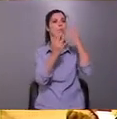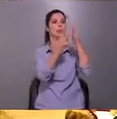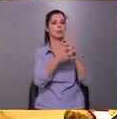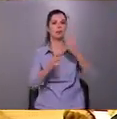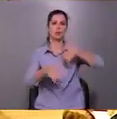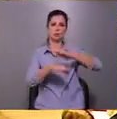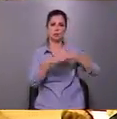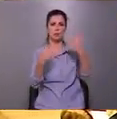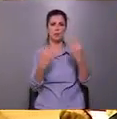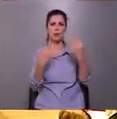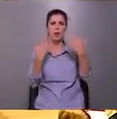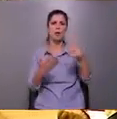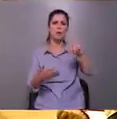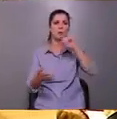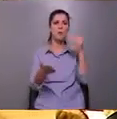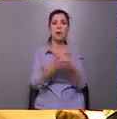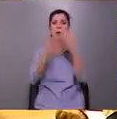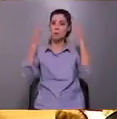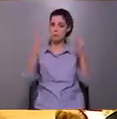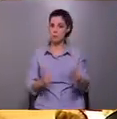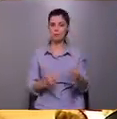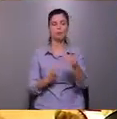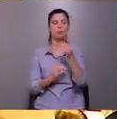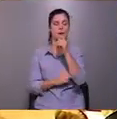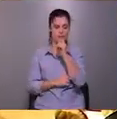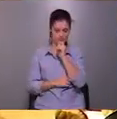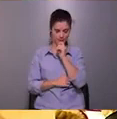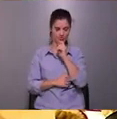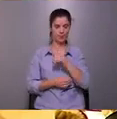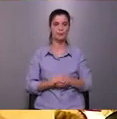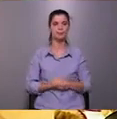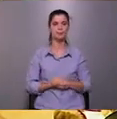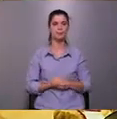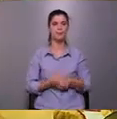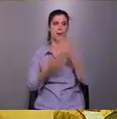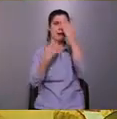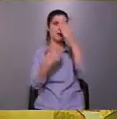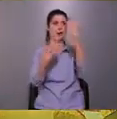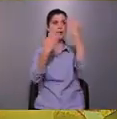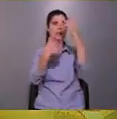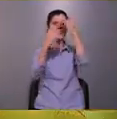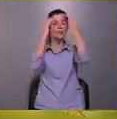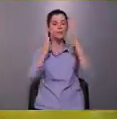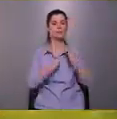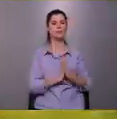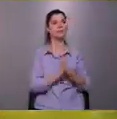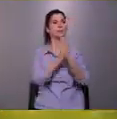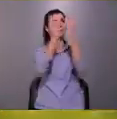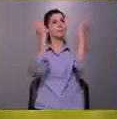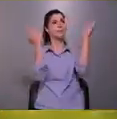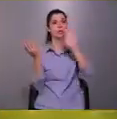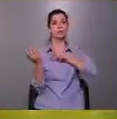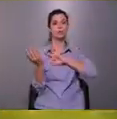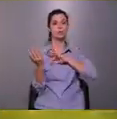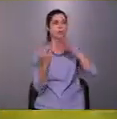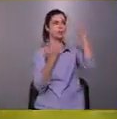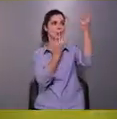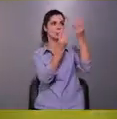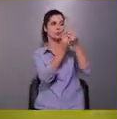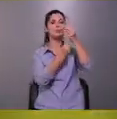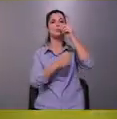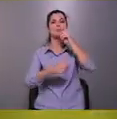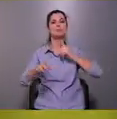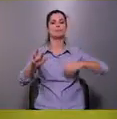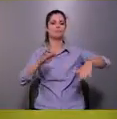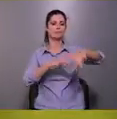pecadores, agora e na hora da nossa morte. Amém. Ave Maria, piena di grazia, il Signore è con